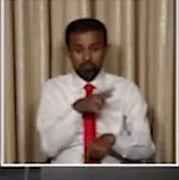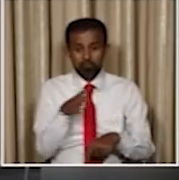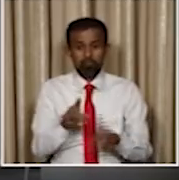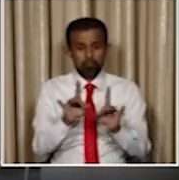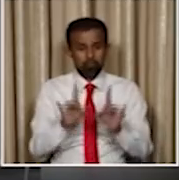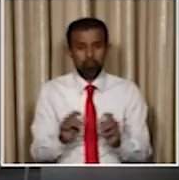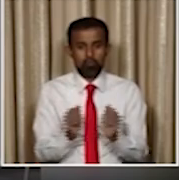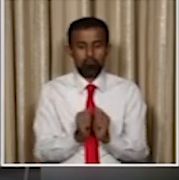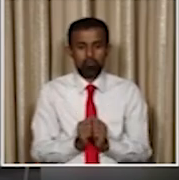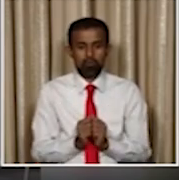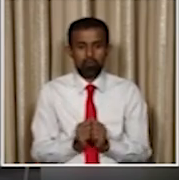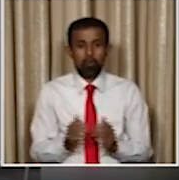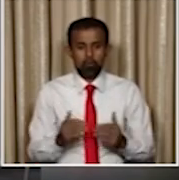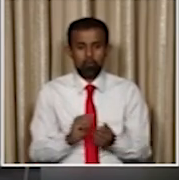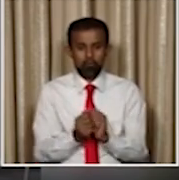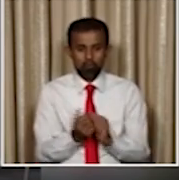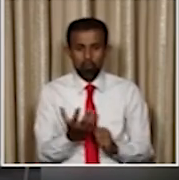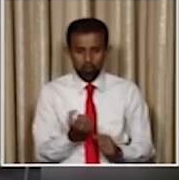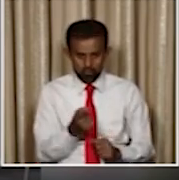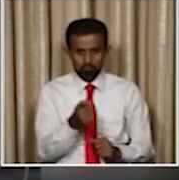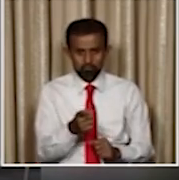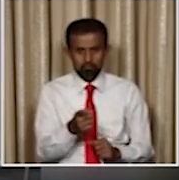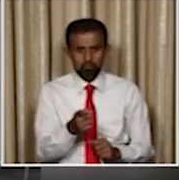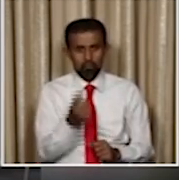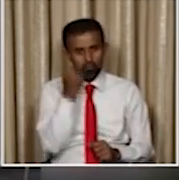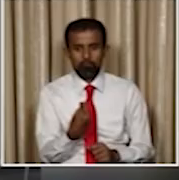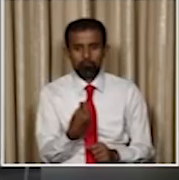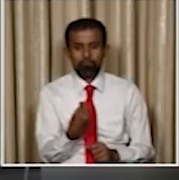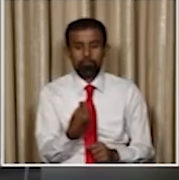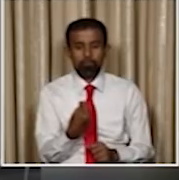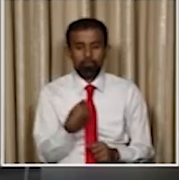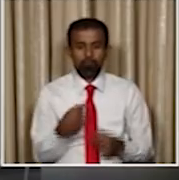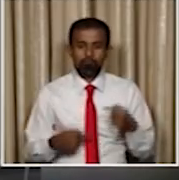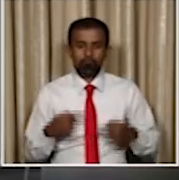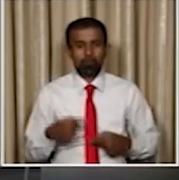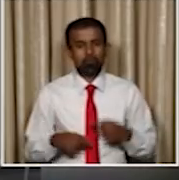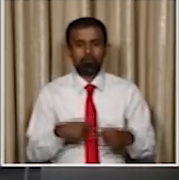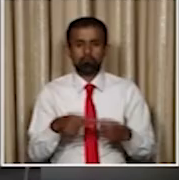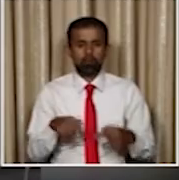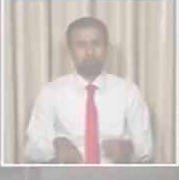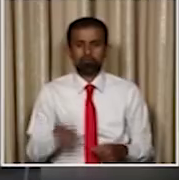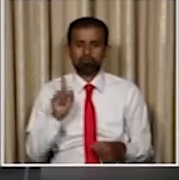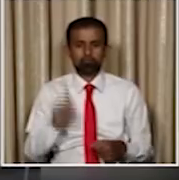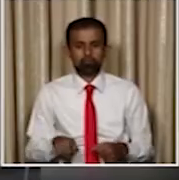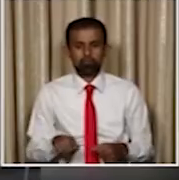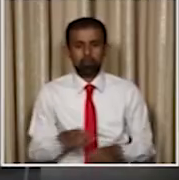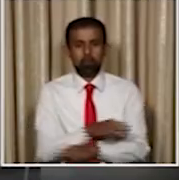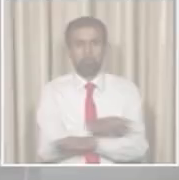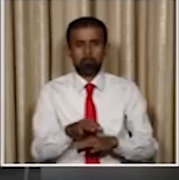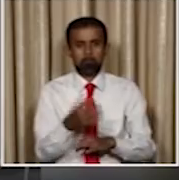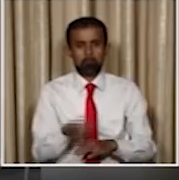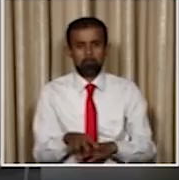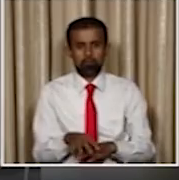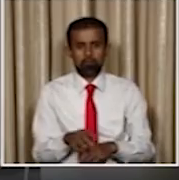ඒ හින්දා යම්කිසි තවත් සංශෝධන අවශ්‍ය නම් ඒක ඒ යෝජනා ඉදිරිපත් කරලා විවාදය පවත්වලා අද අපි සම්මත කර ගැනීමට සැලසුම් කරලා තියෙනවා. ඒ